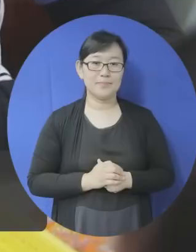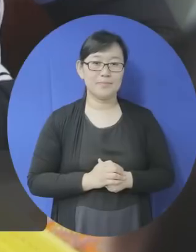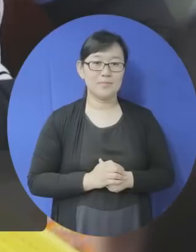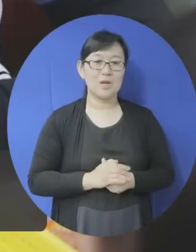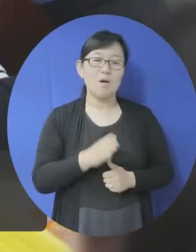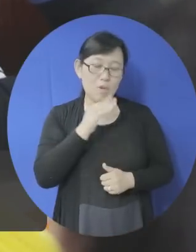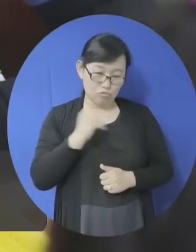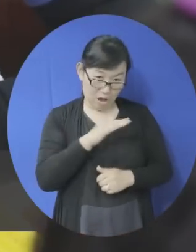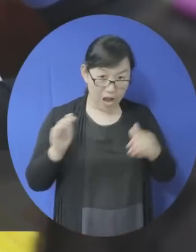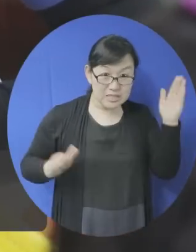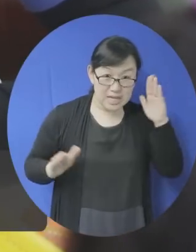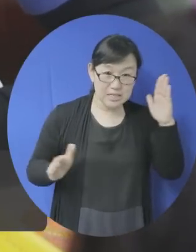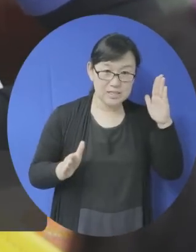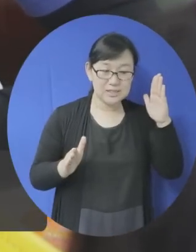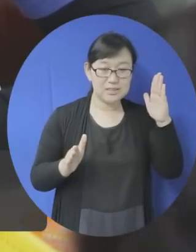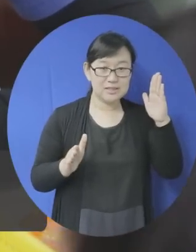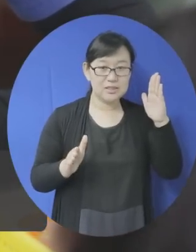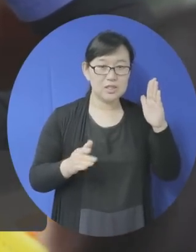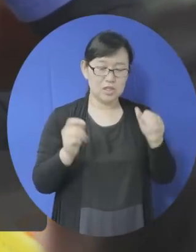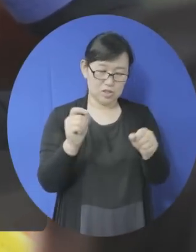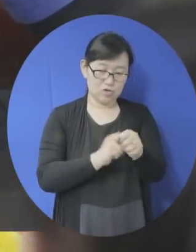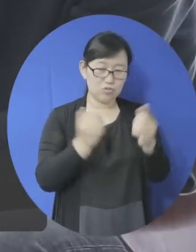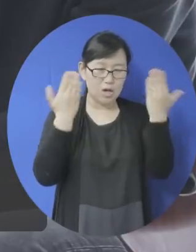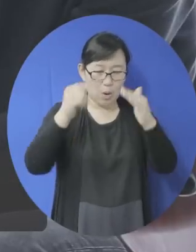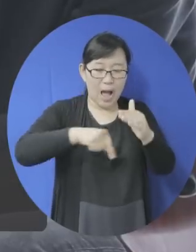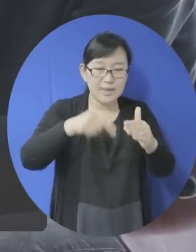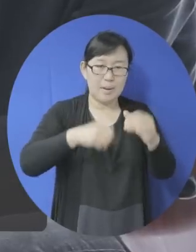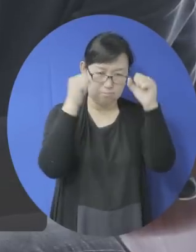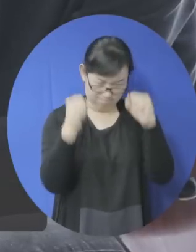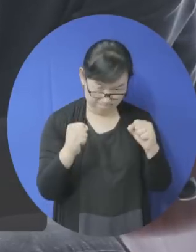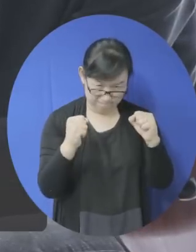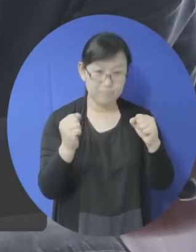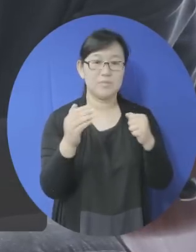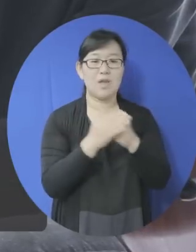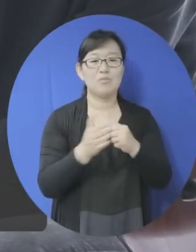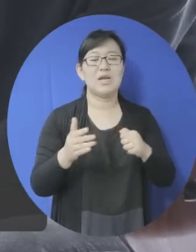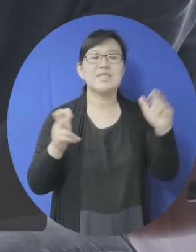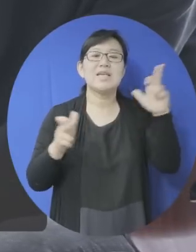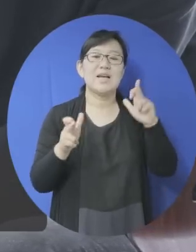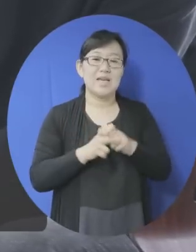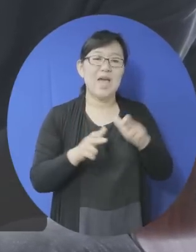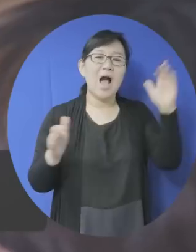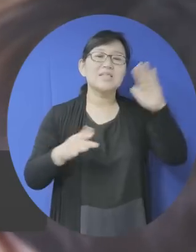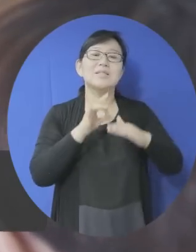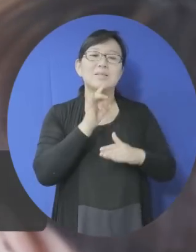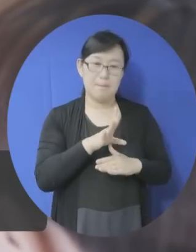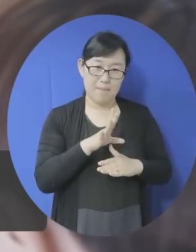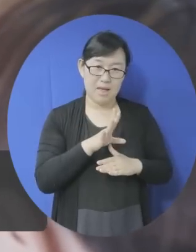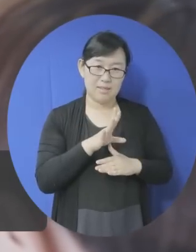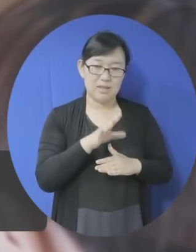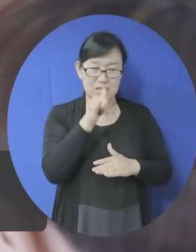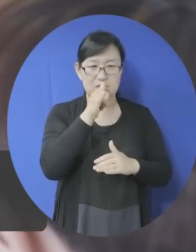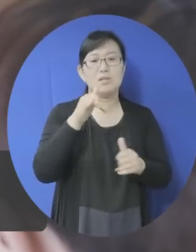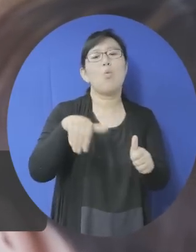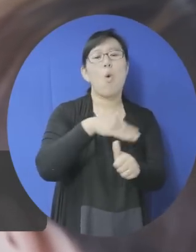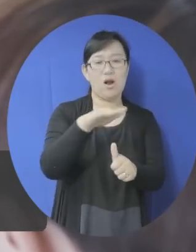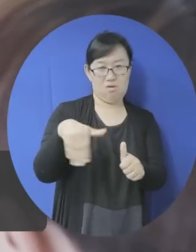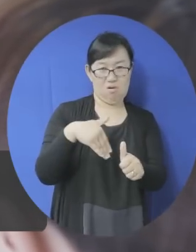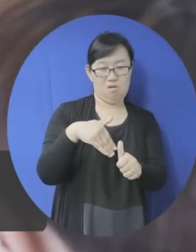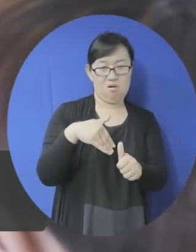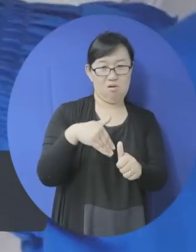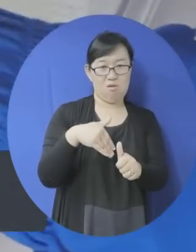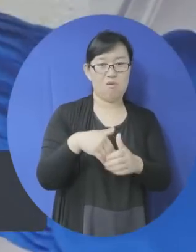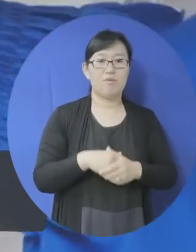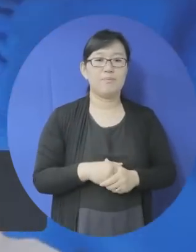같습니다. 사실 저희 학생들 같은 경우에 특수학교에만 있다 보니까 장애 학생들만 가지고 있는